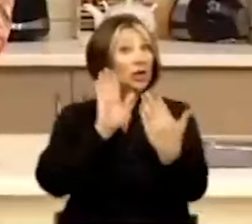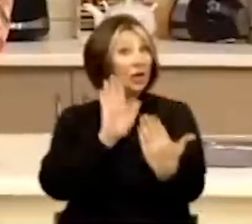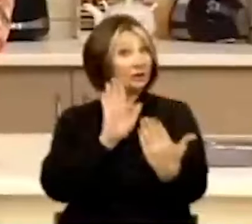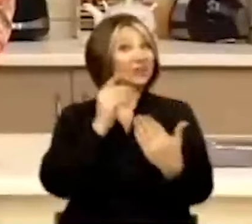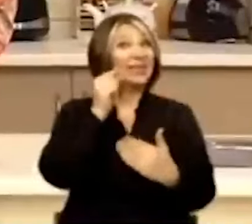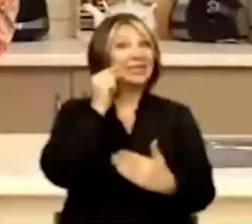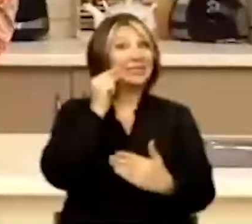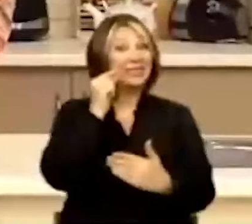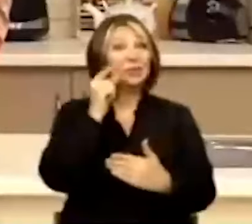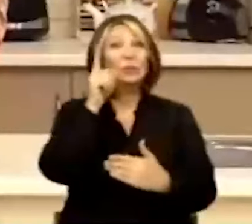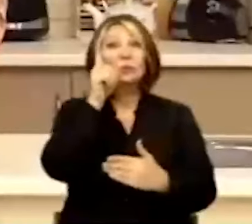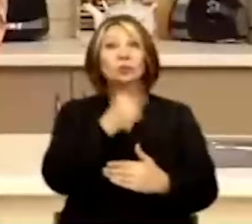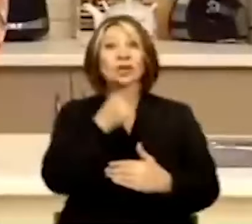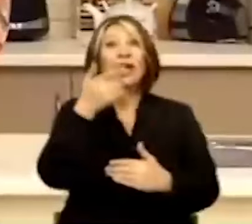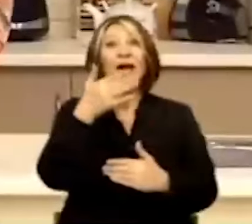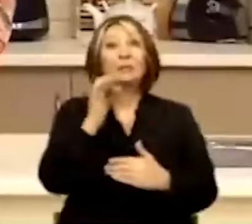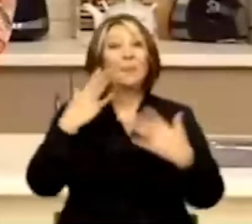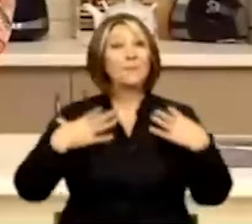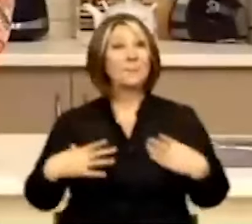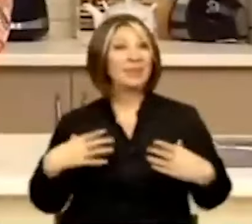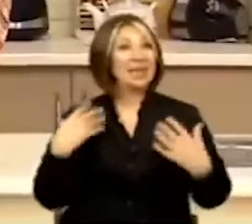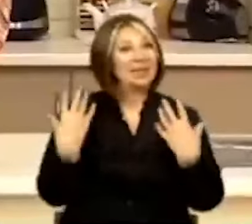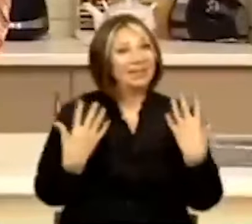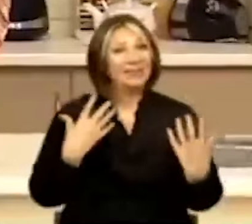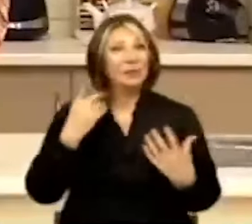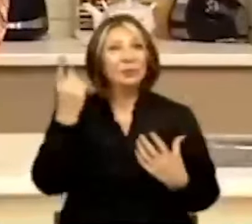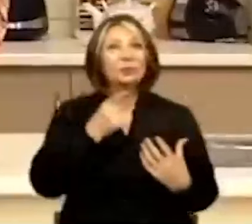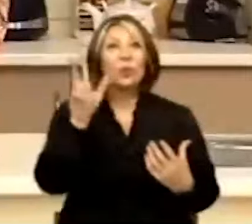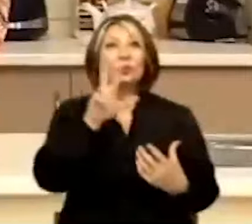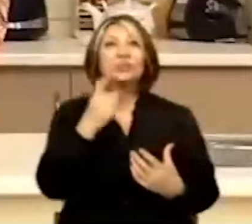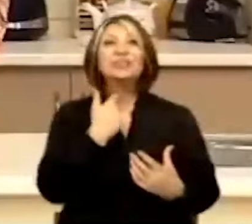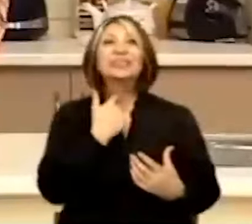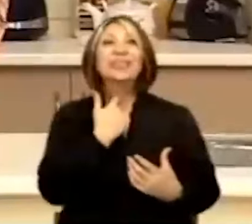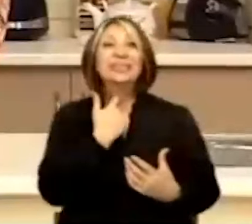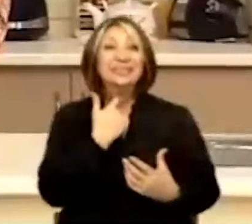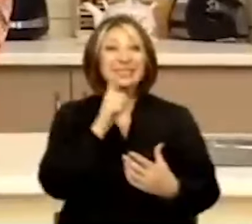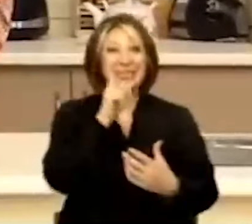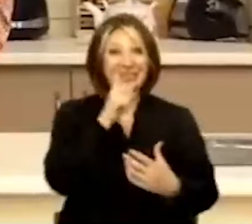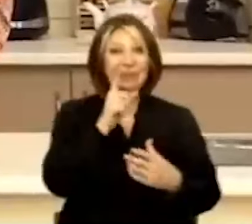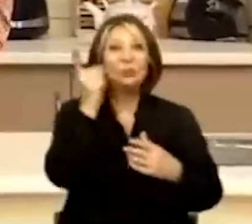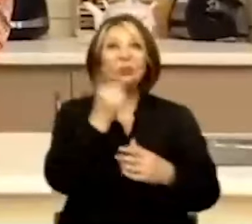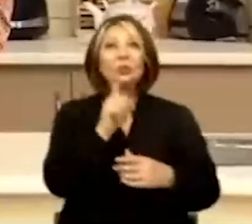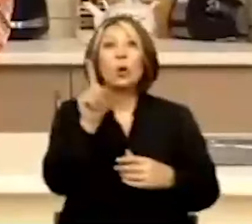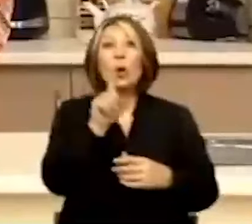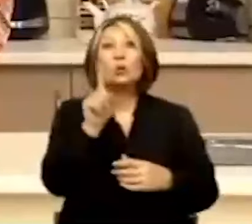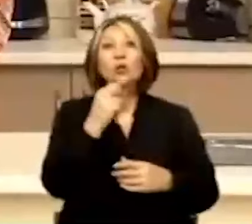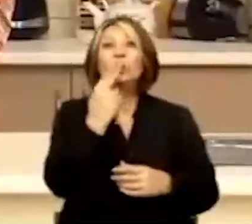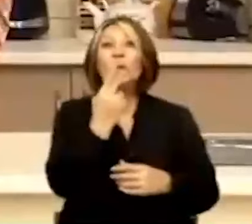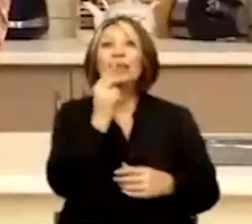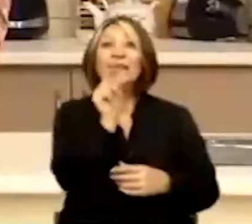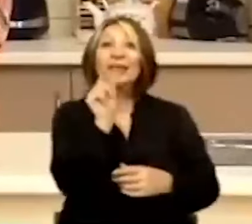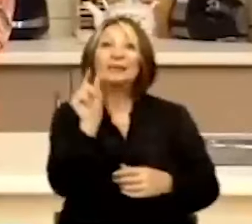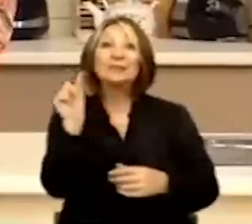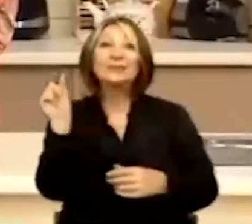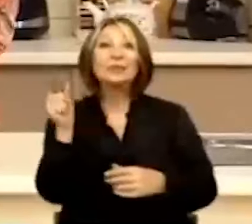karşımızdaki insan %60 oranında beden dilimize, %30 ses tonumuza, %10 söylediklerimize